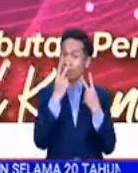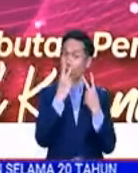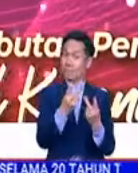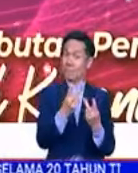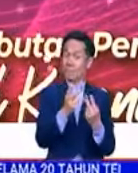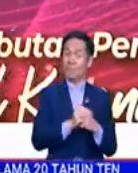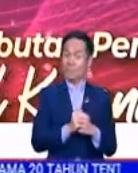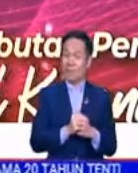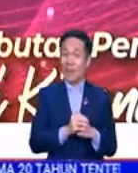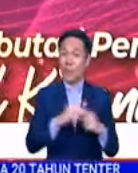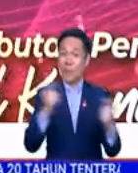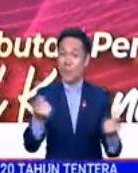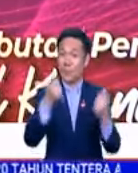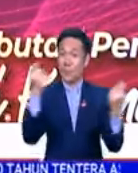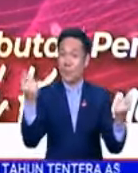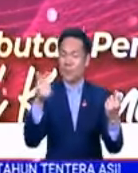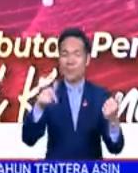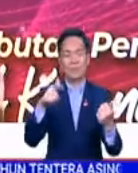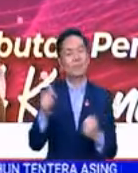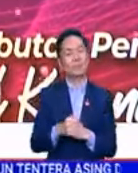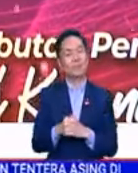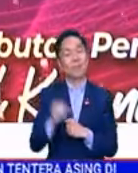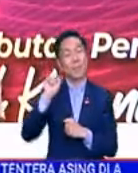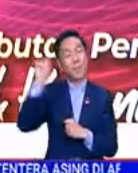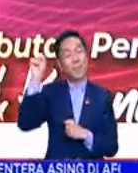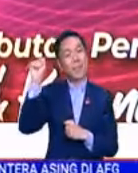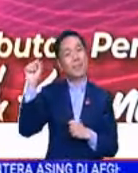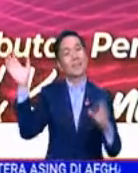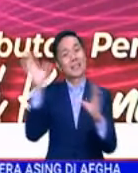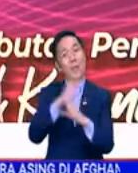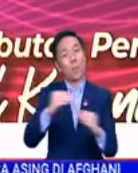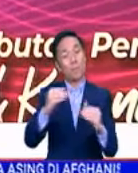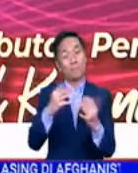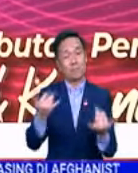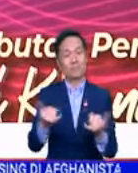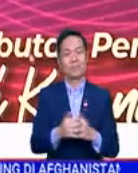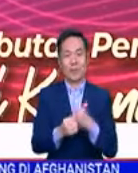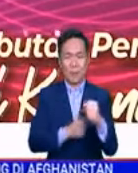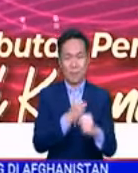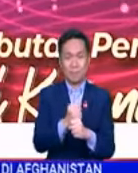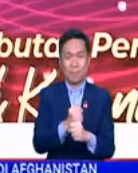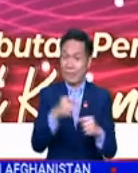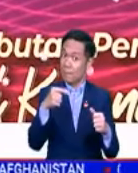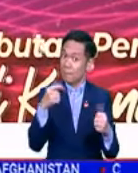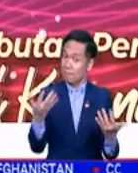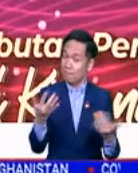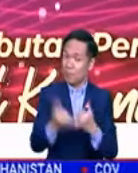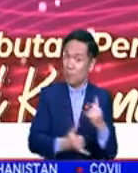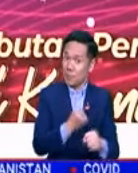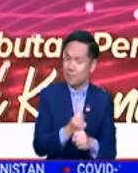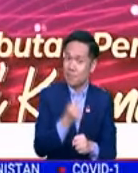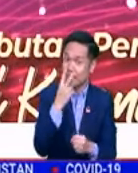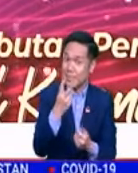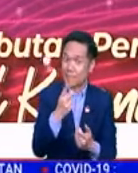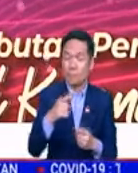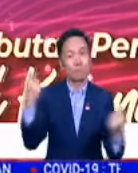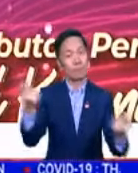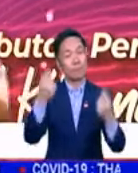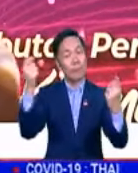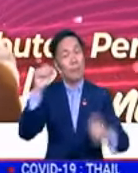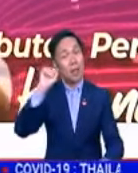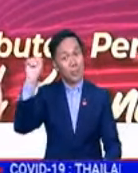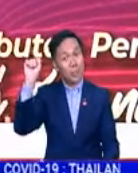persiapan terakhir sambutan Hari Kebangsaan Peringkat Negeri pada tahun ini. Pada tahun ini, sambutan Hari